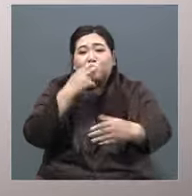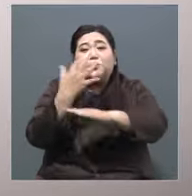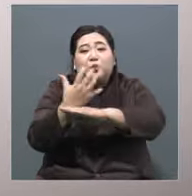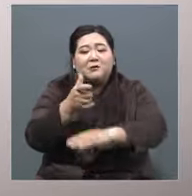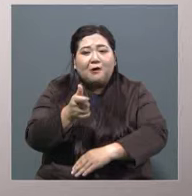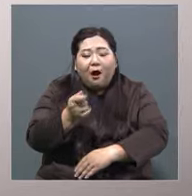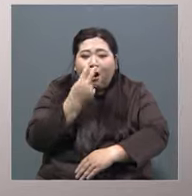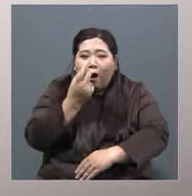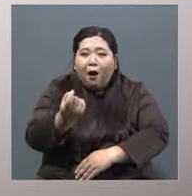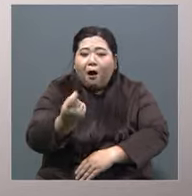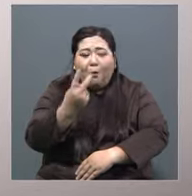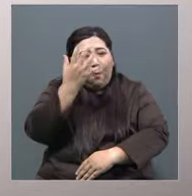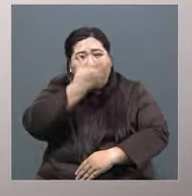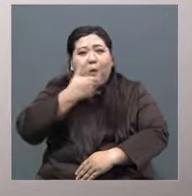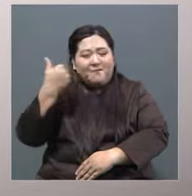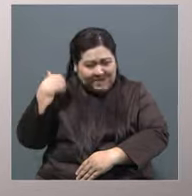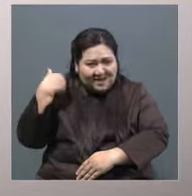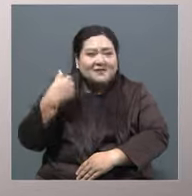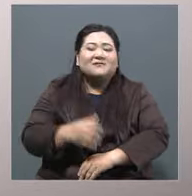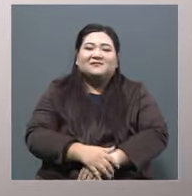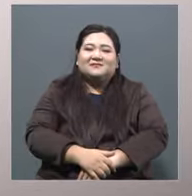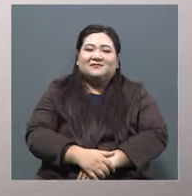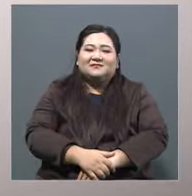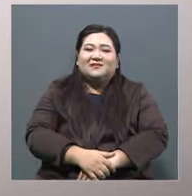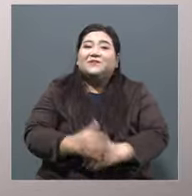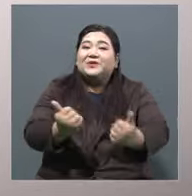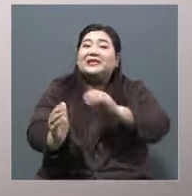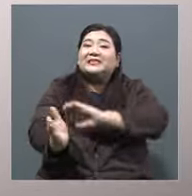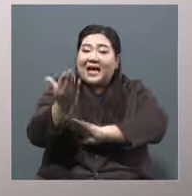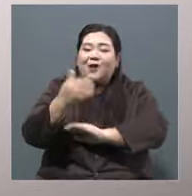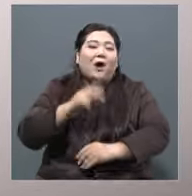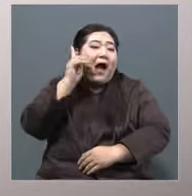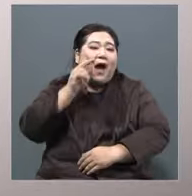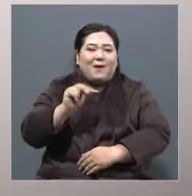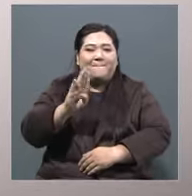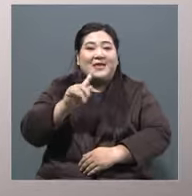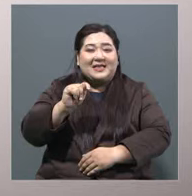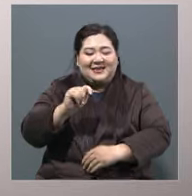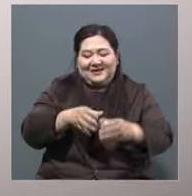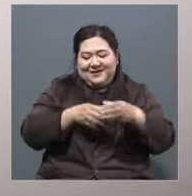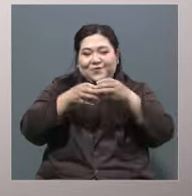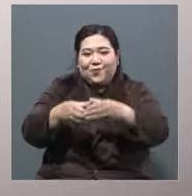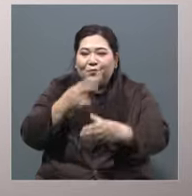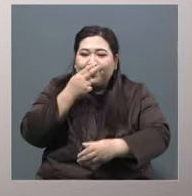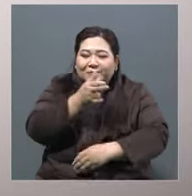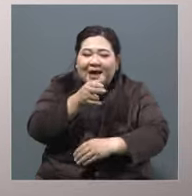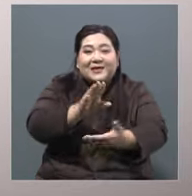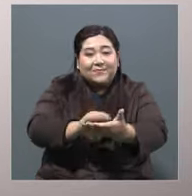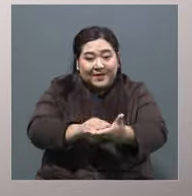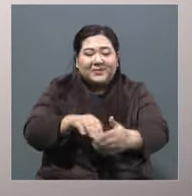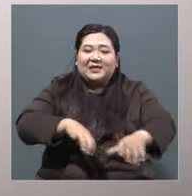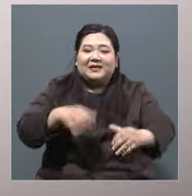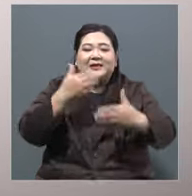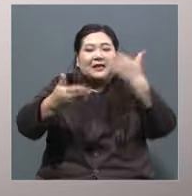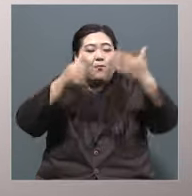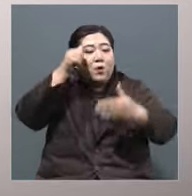ต่อปากว่าสวยงามมากๆนะคะเช้าวันนี้ทีมข่าวเราก็เลยลงพื้นที่ไปดูบรรยากาศกันสักหน่อยนะคะเพราะว่าการจัดงานเนี่ยเป็นวันที่ 2แล้ว